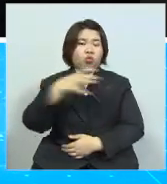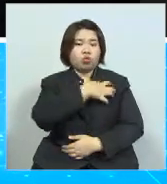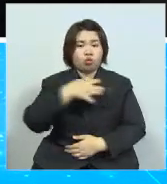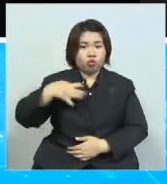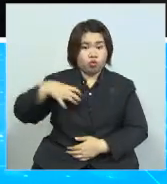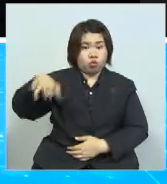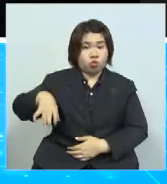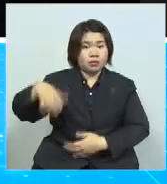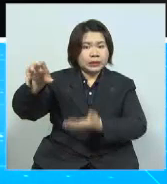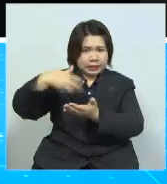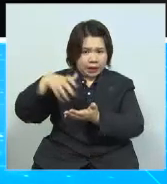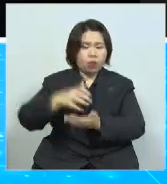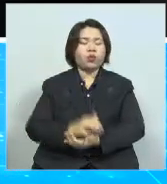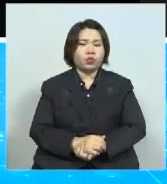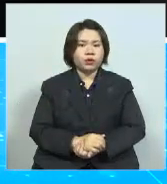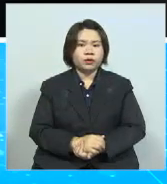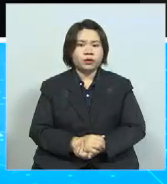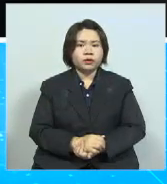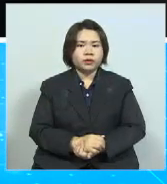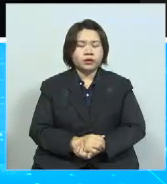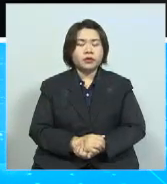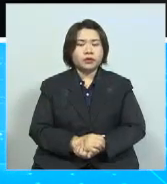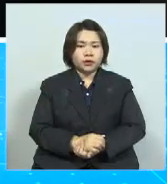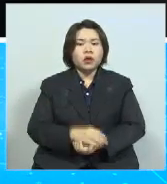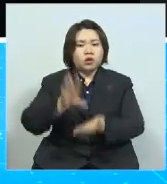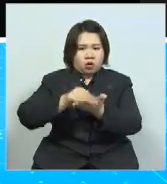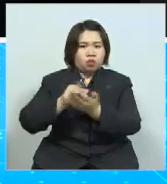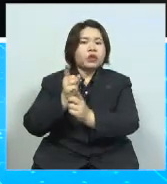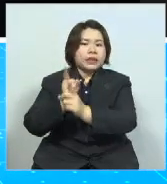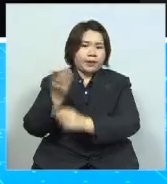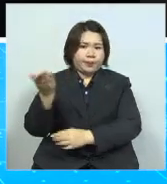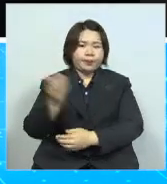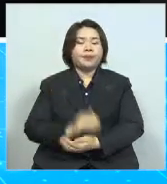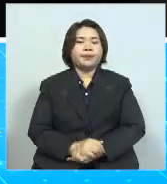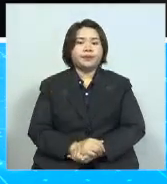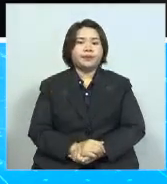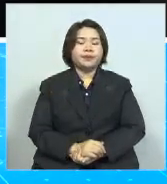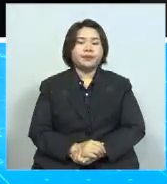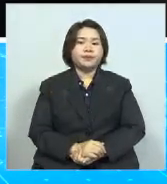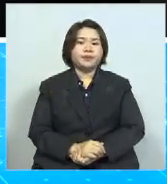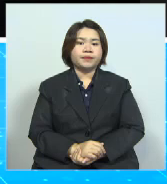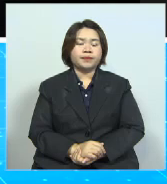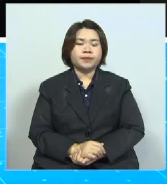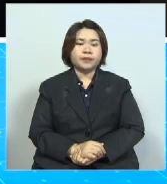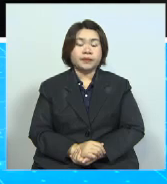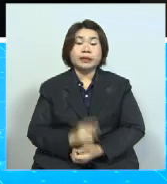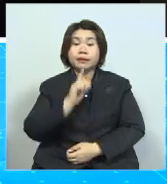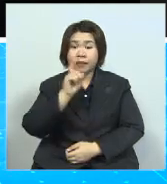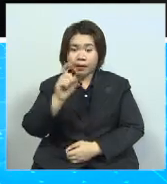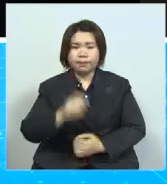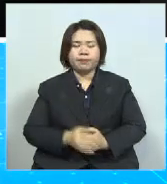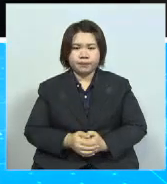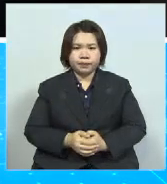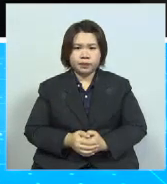นะฮะขอเรียนว่าเป็นตามนั้นนะครับ ครับผมแล้วทีนี้ด้านการช่วยเห